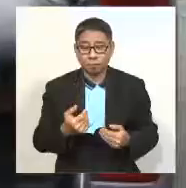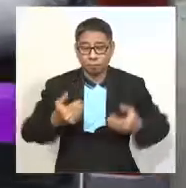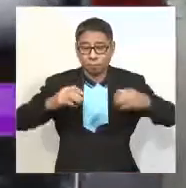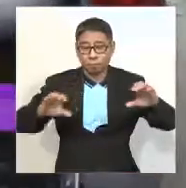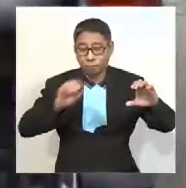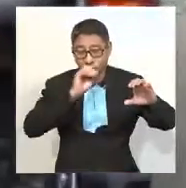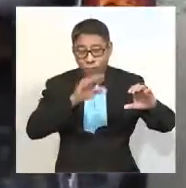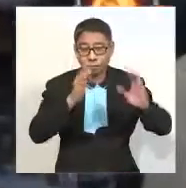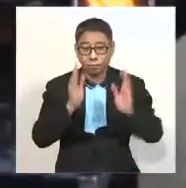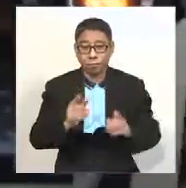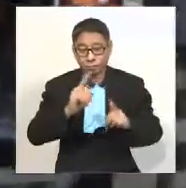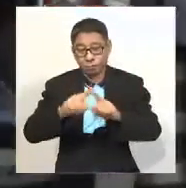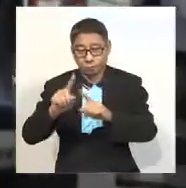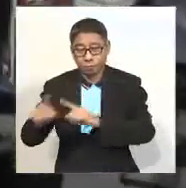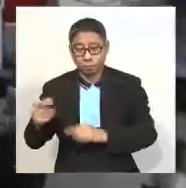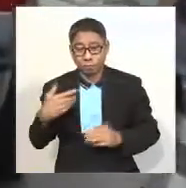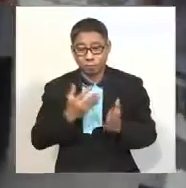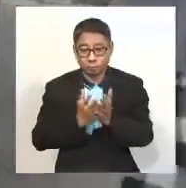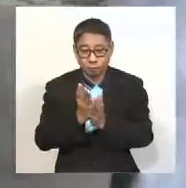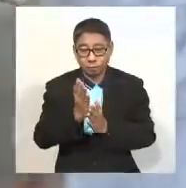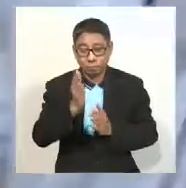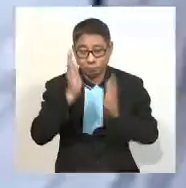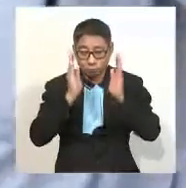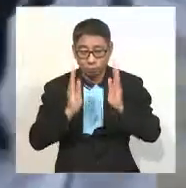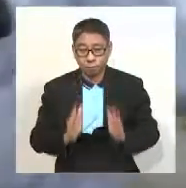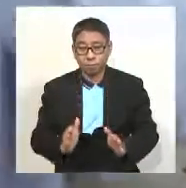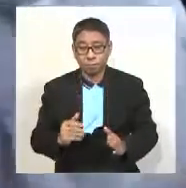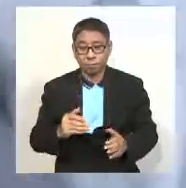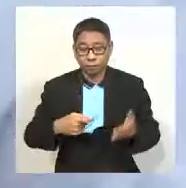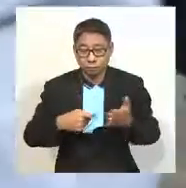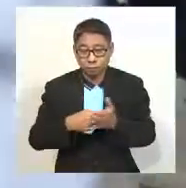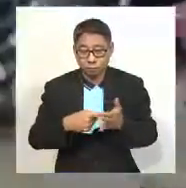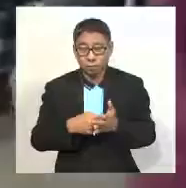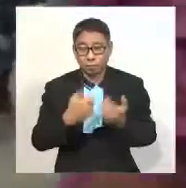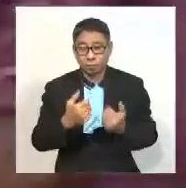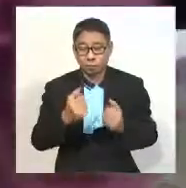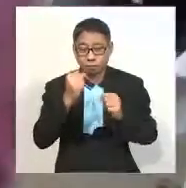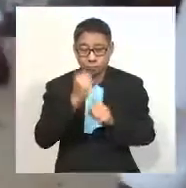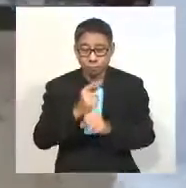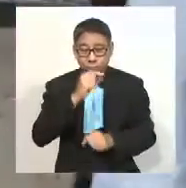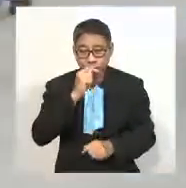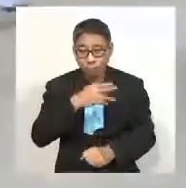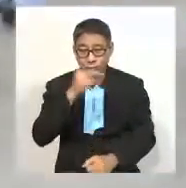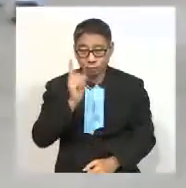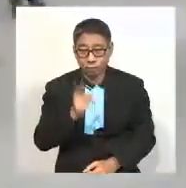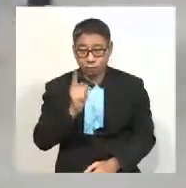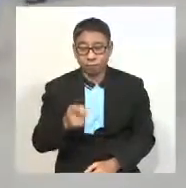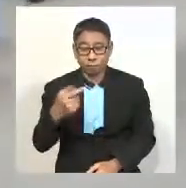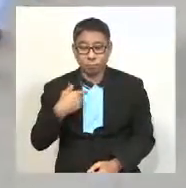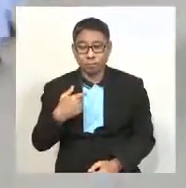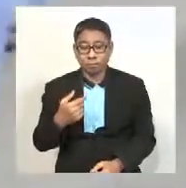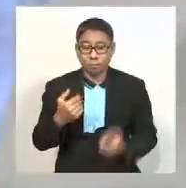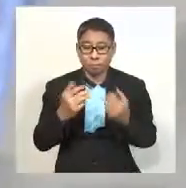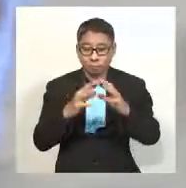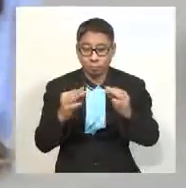บาลได้กำชับหน่วยงานในพื้นที่ด้านสิทธิมนุษยชนเหตุที่เกิดจากเจ้าหน้าที่ต้องลงโทษอย่างเด็ดขาดและไม่มีเ